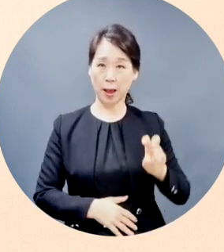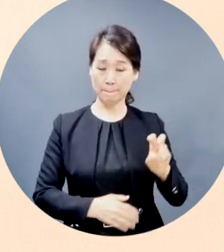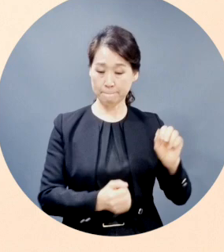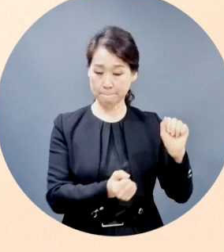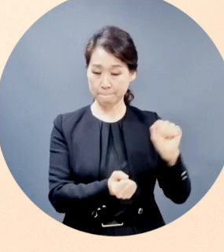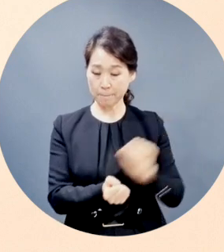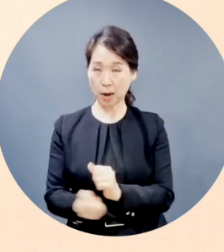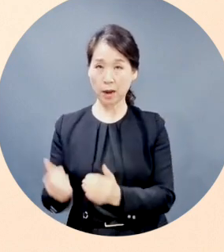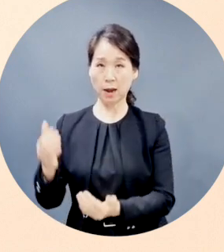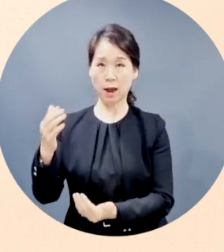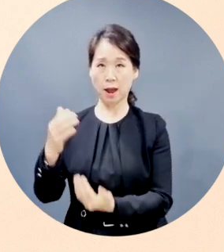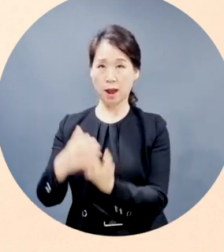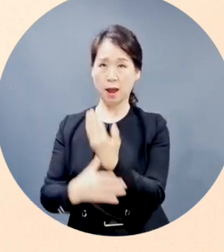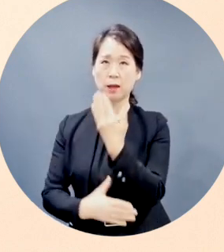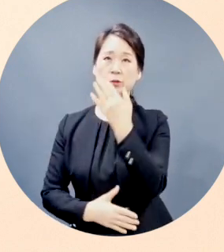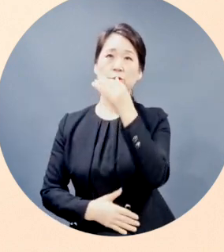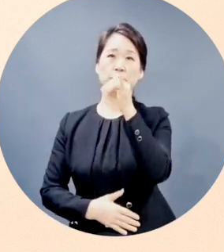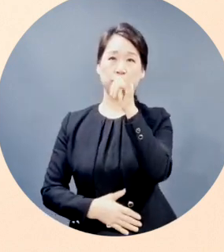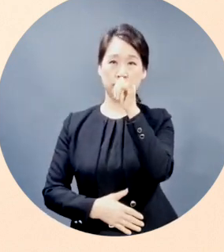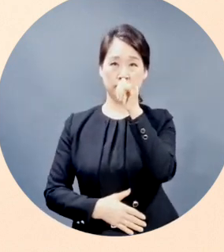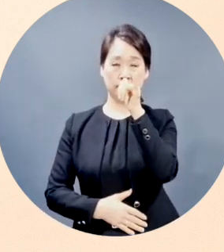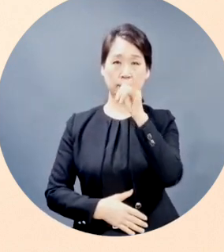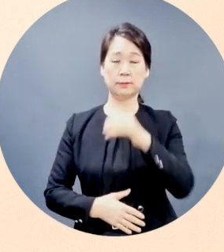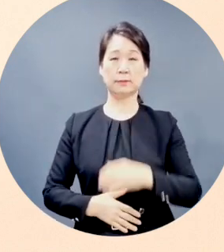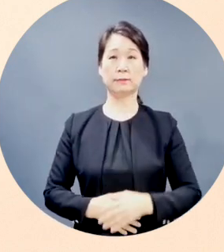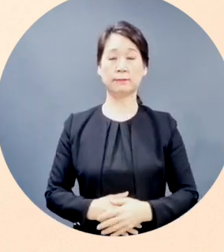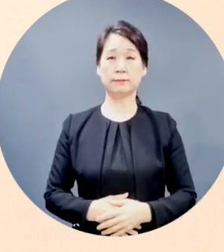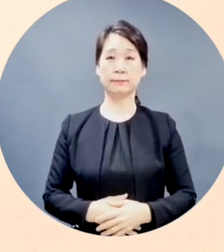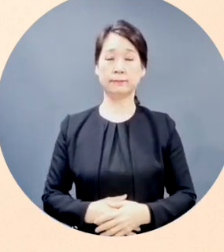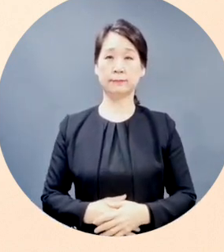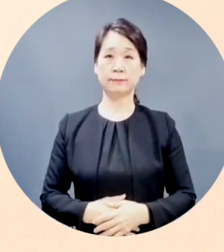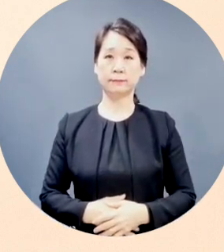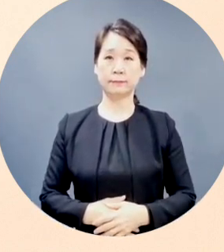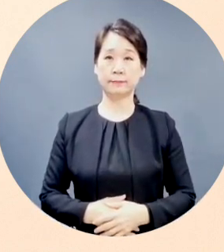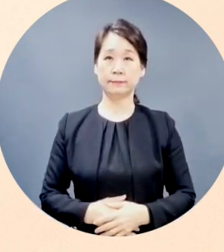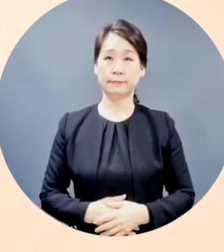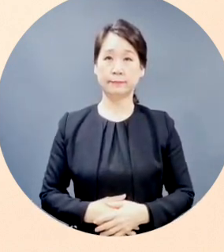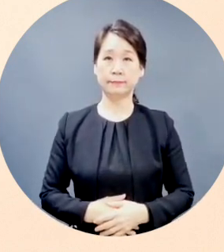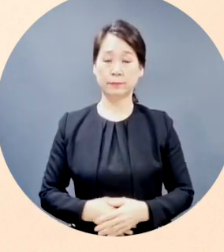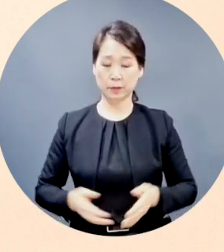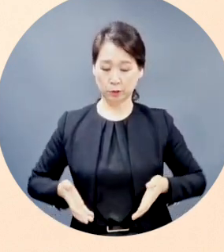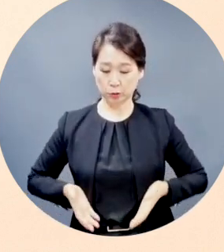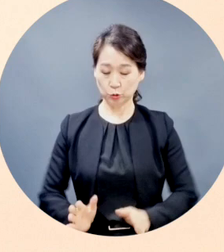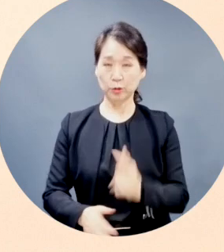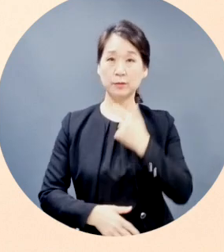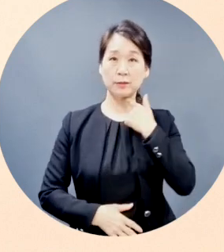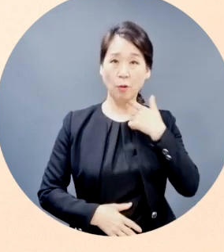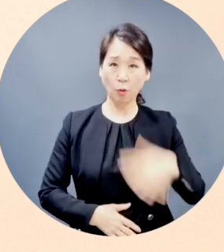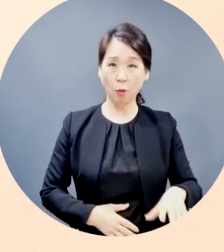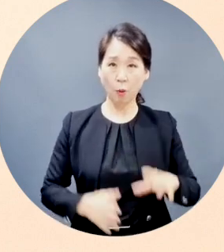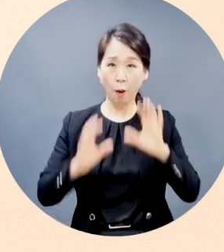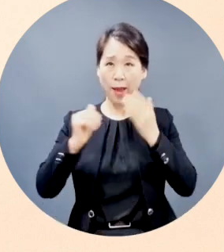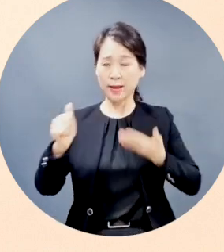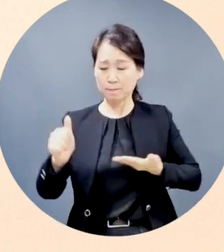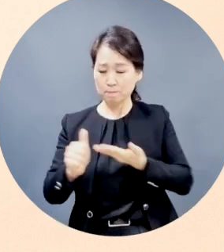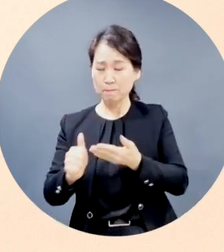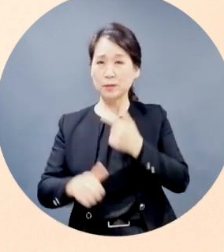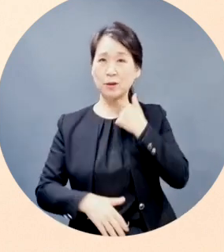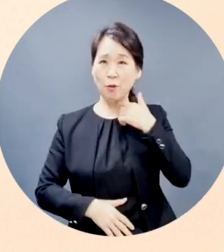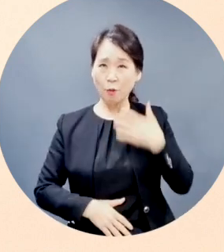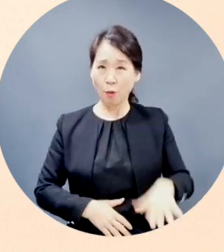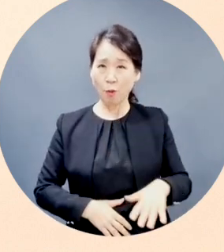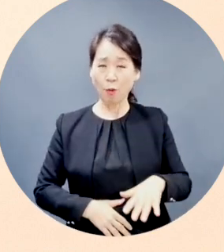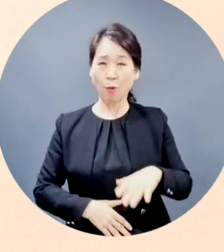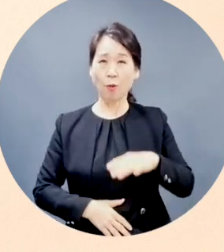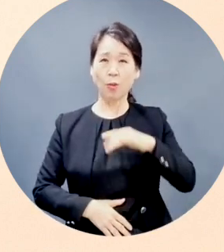유방암이 있었던 경우 유방암의 발생 위험이 높아질 수 있습니다. 출산이나 수유의 경험이 없고 30세